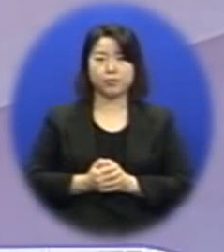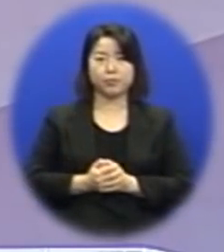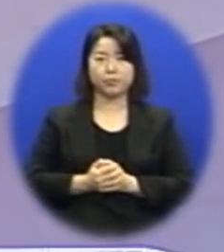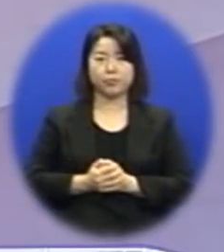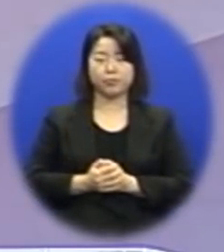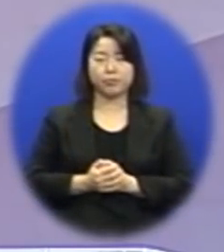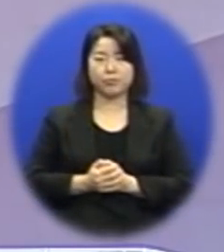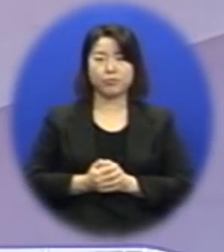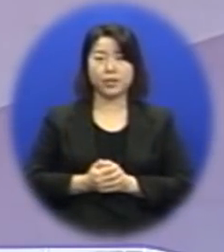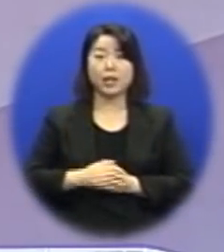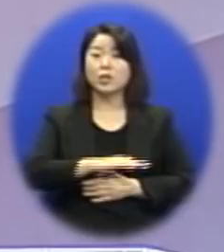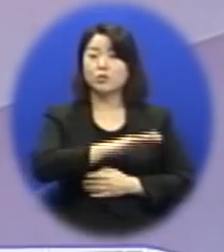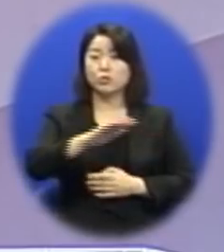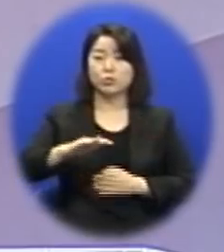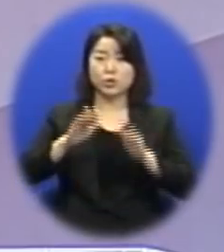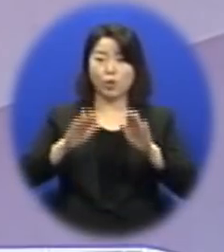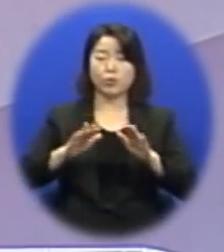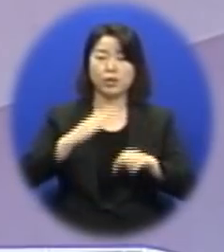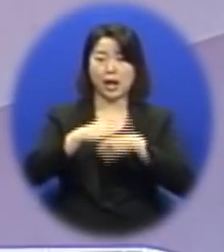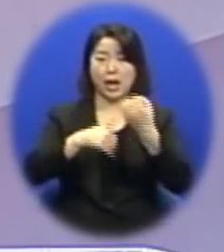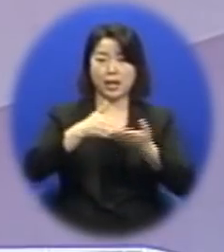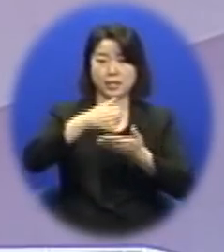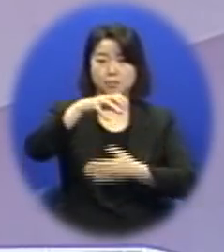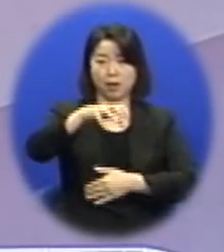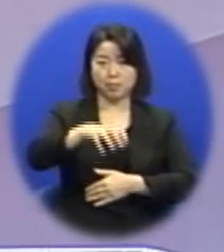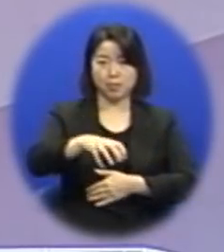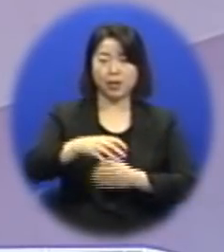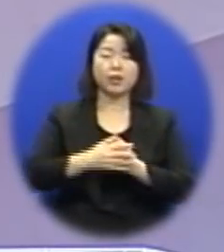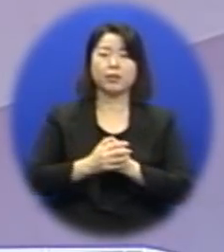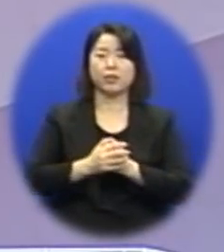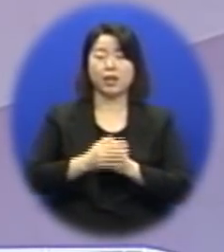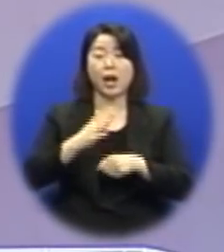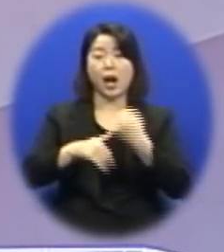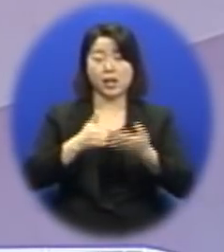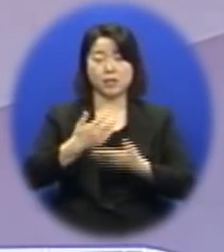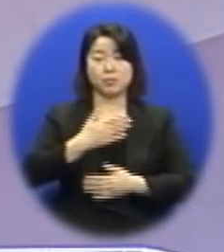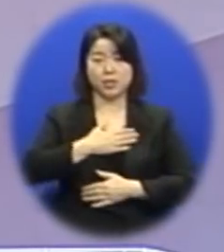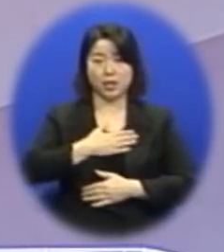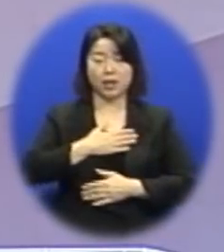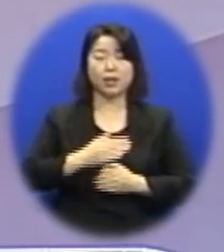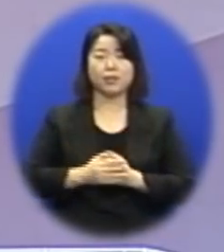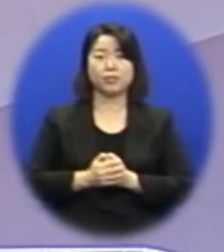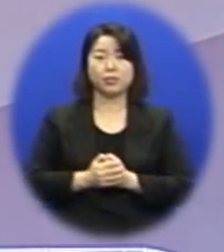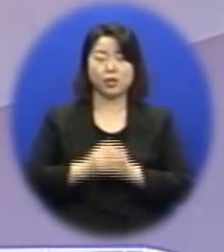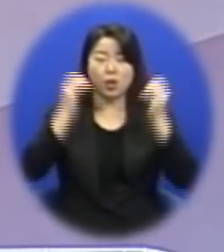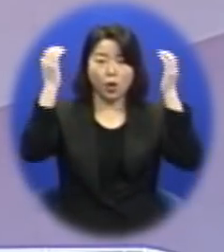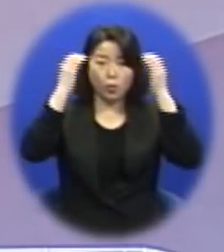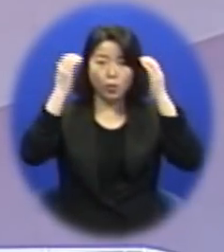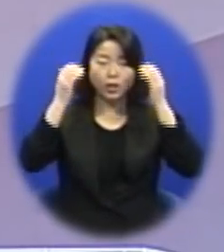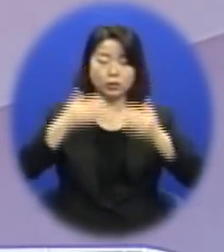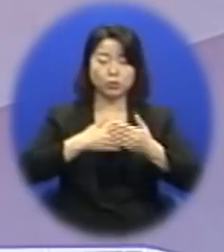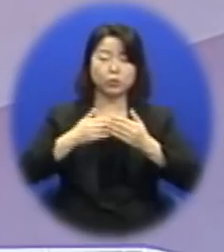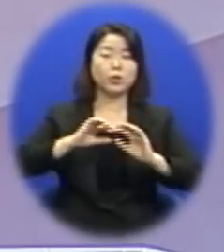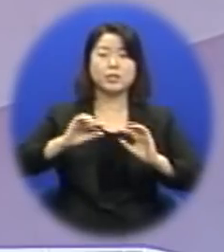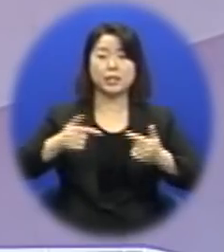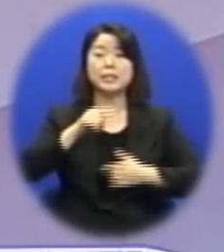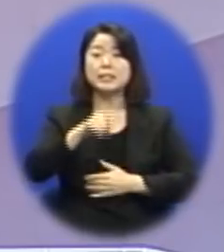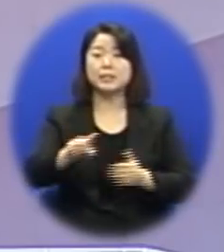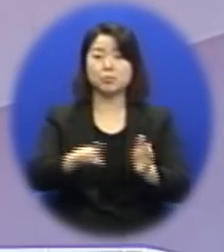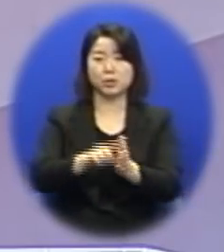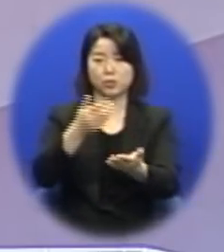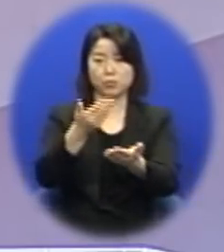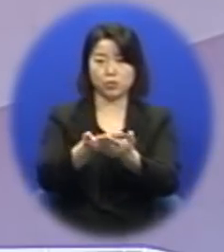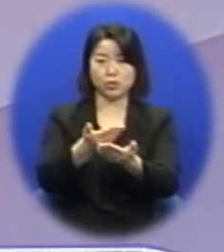거예 우리 오늘 하나님 앞에 하나님 제게 고난도 두려워하자 는 그 믿음을